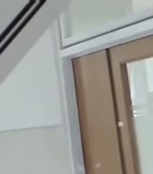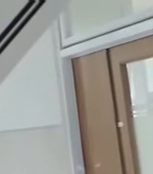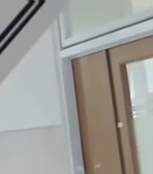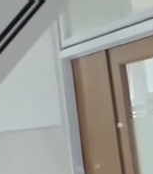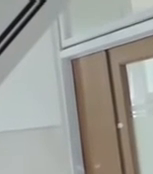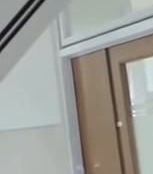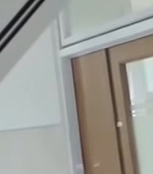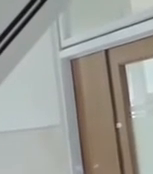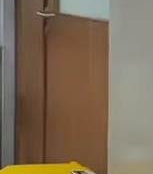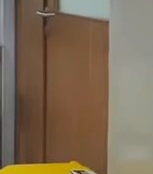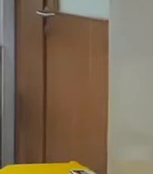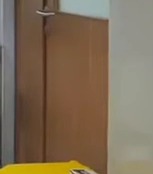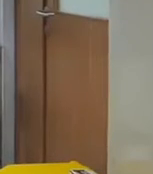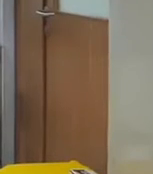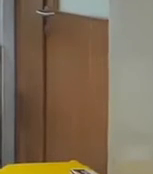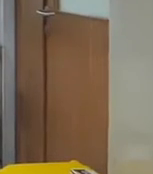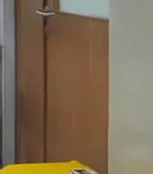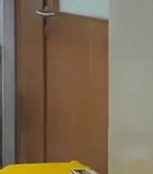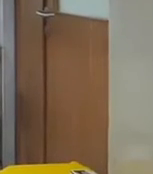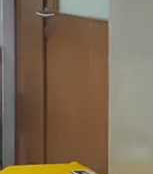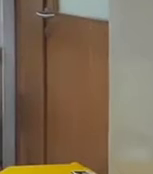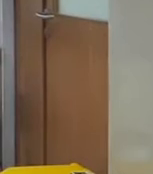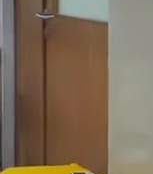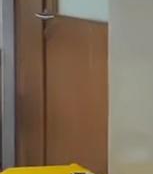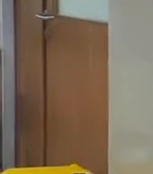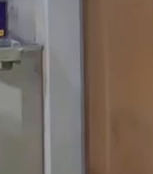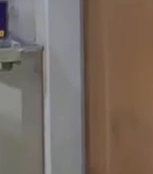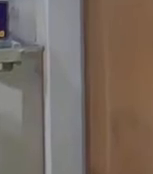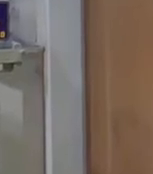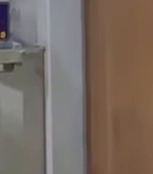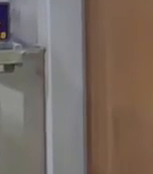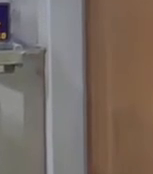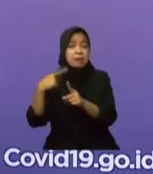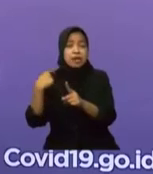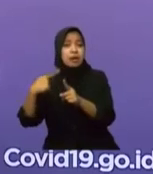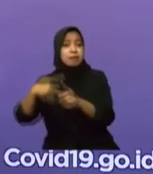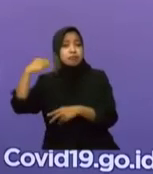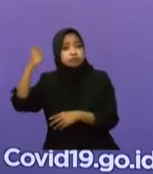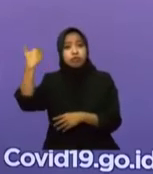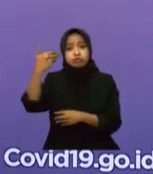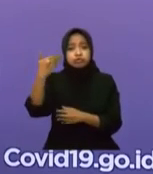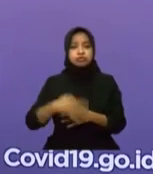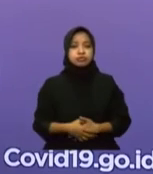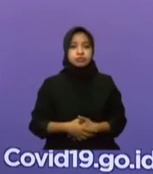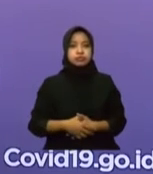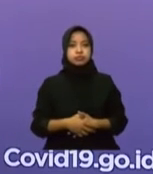Menurutnya, penambahan fasilitas kesehatan merupakan upaya terbaik untuk menangani pasien sedini mungkin. Selain